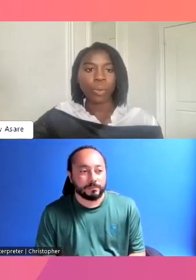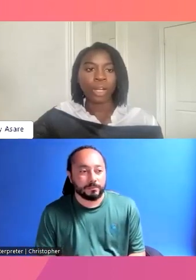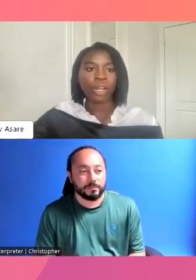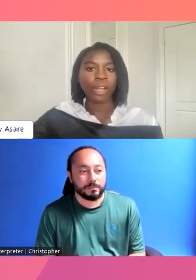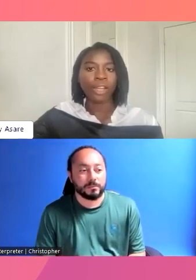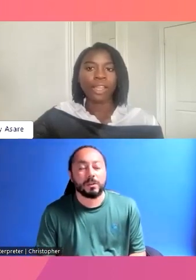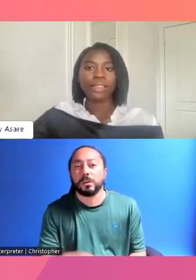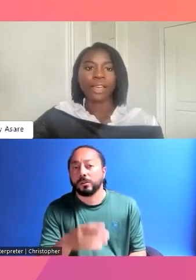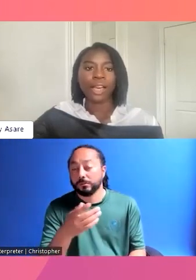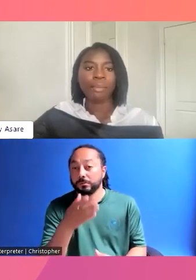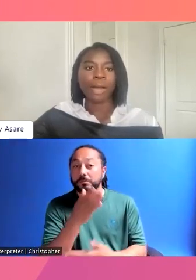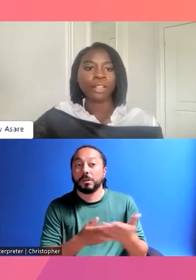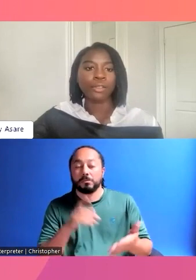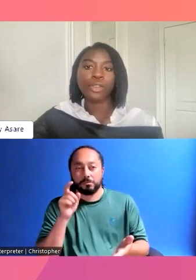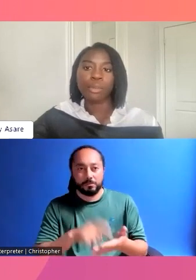cas,